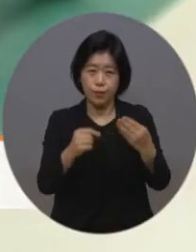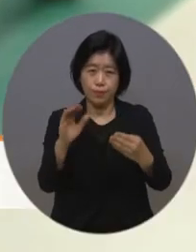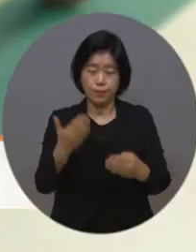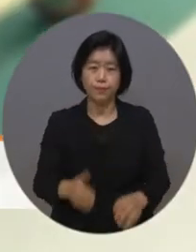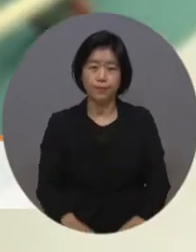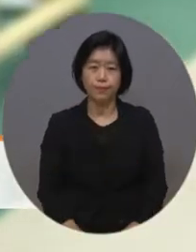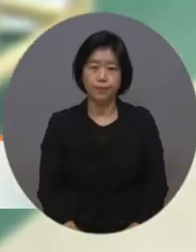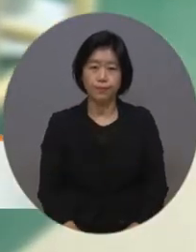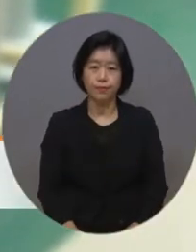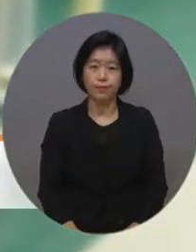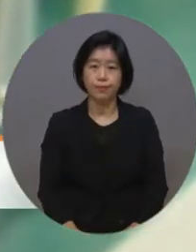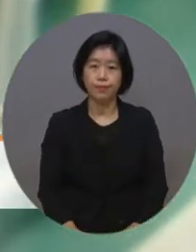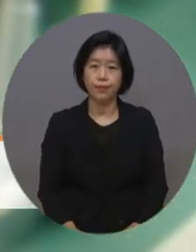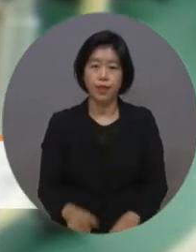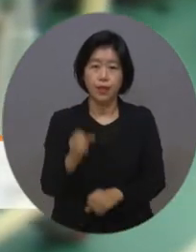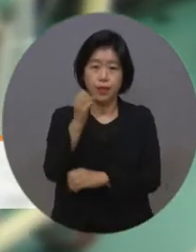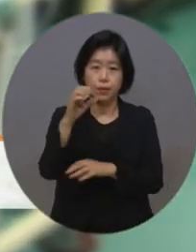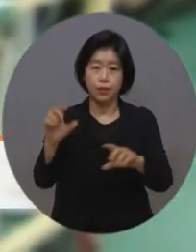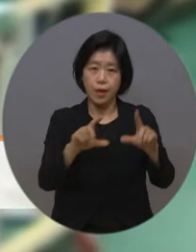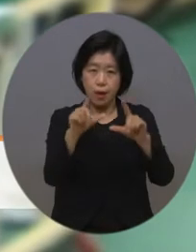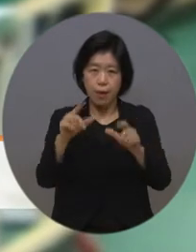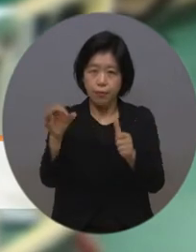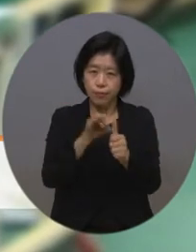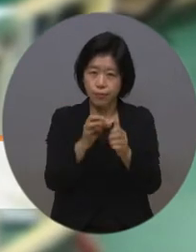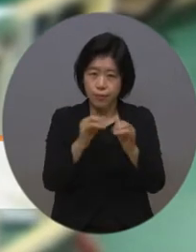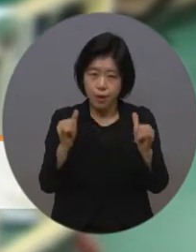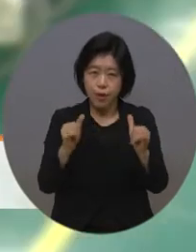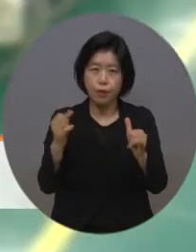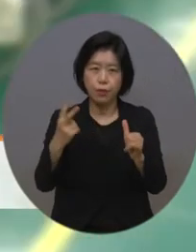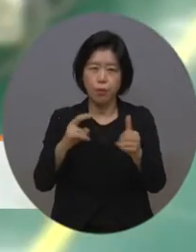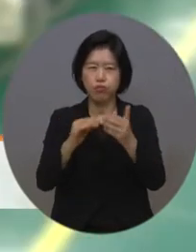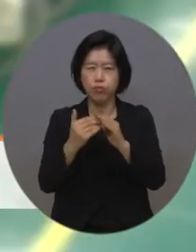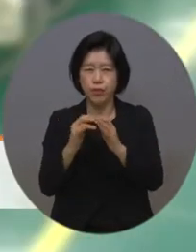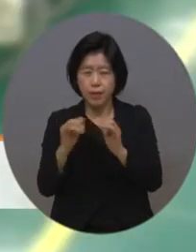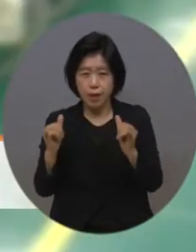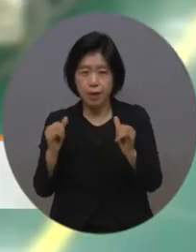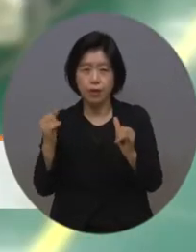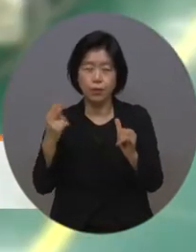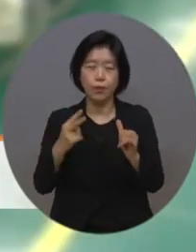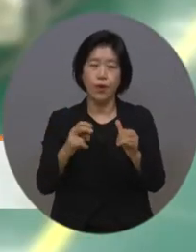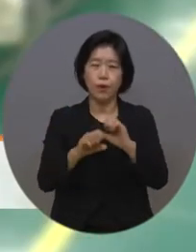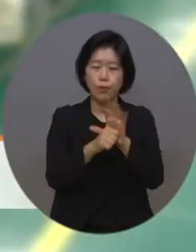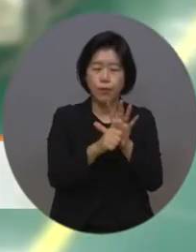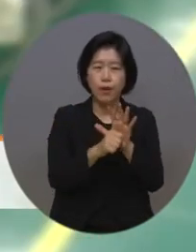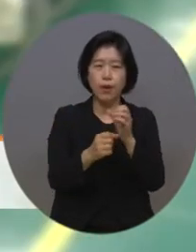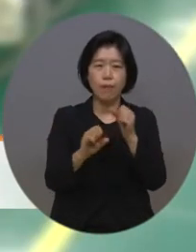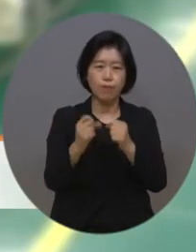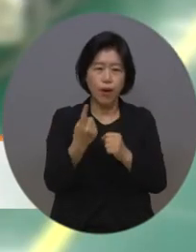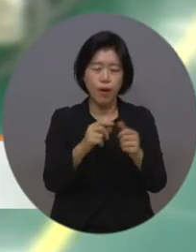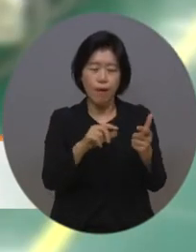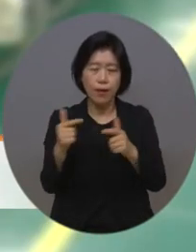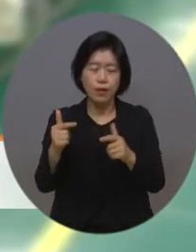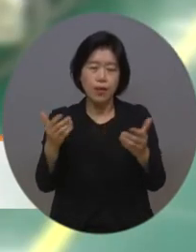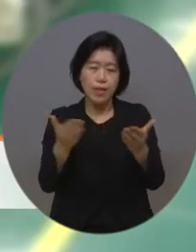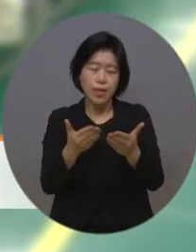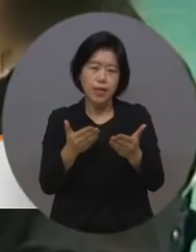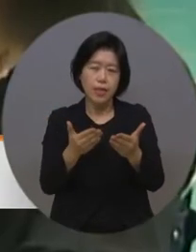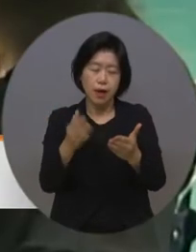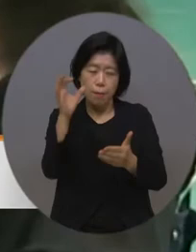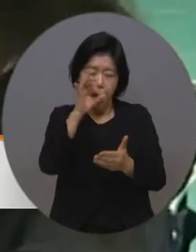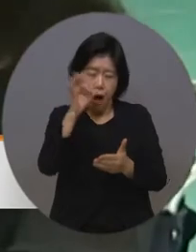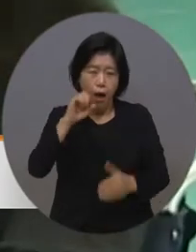공단은 기초생활수급자와 저소득층 장애인 증가, 코로나19로 인한 일자리 감소 등 고용시장 위축에